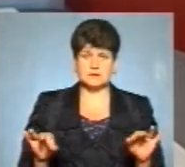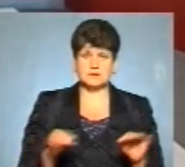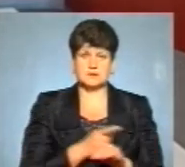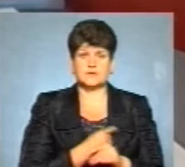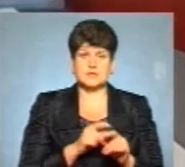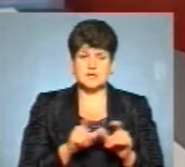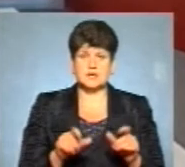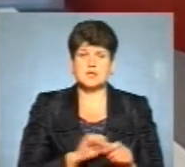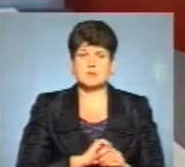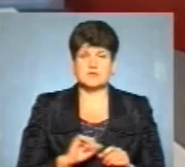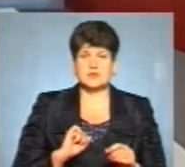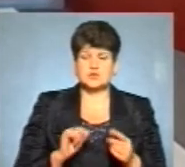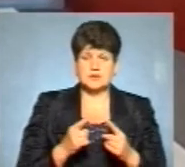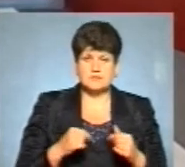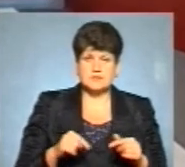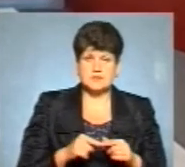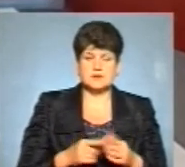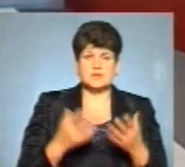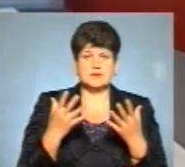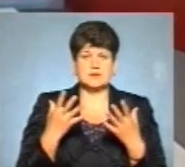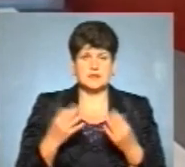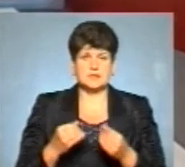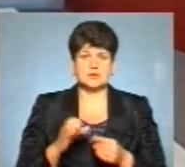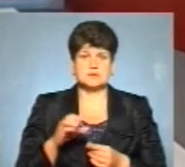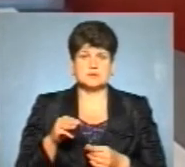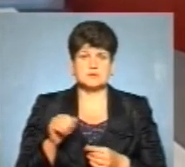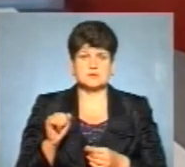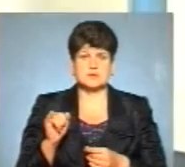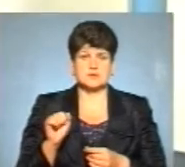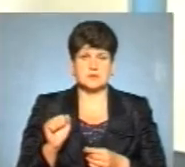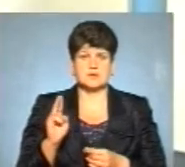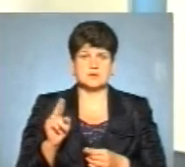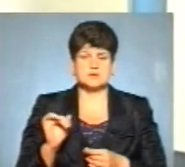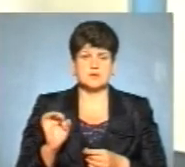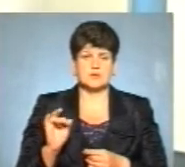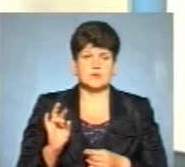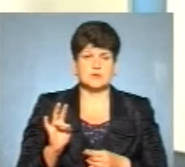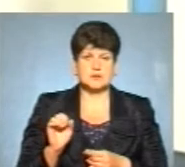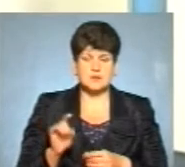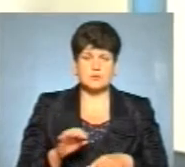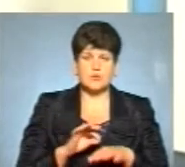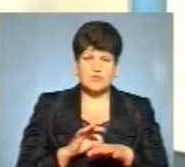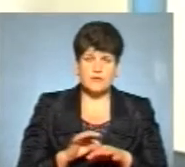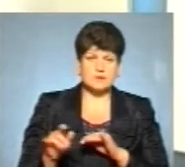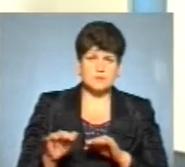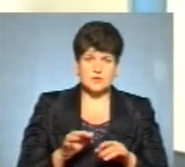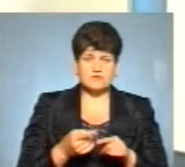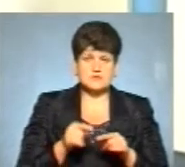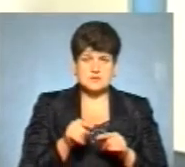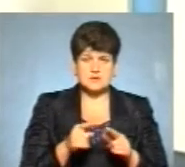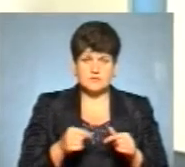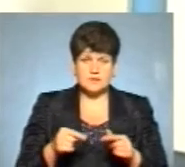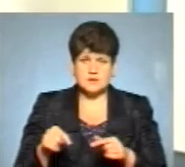саме терапевтичне відділення, відділення денного стаціонару, і проведені відповідні міроприємства в цих